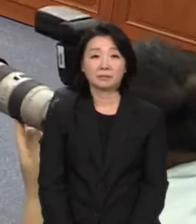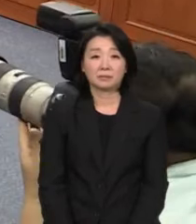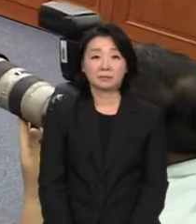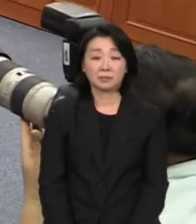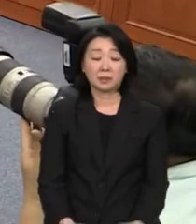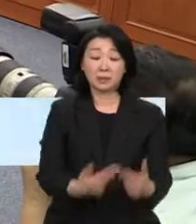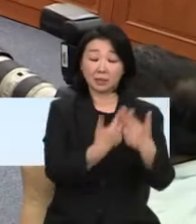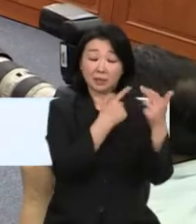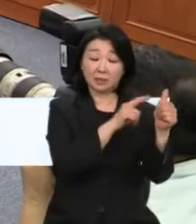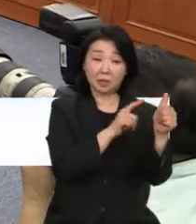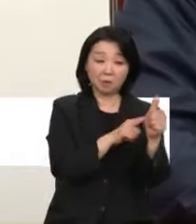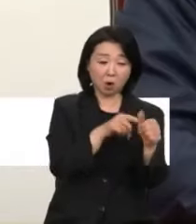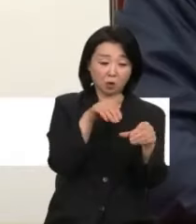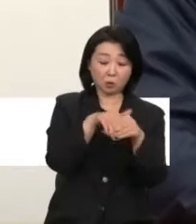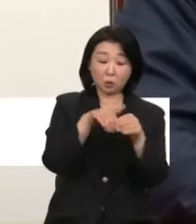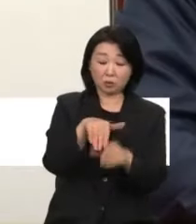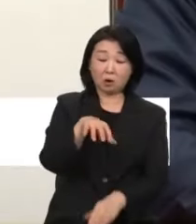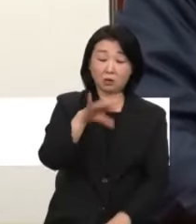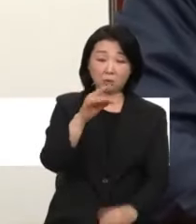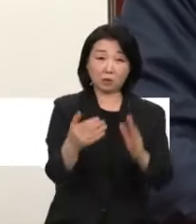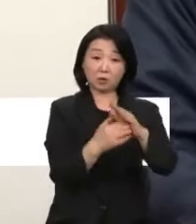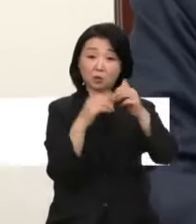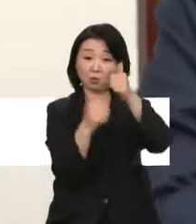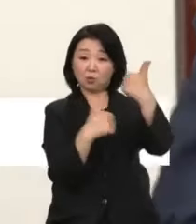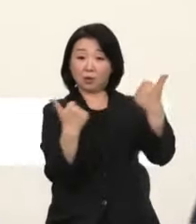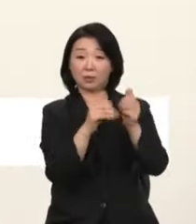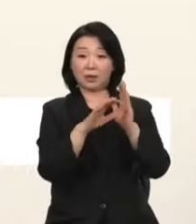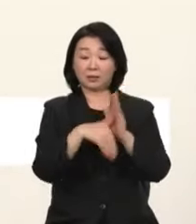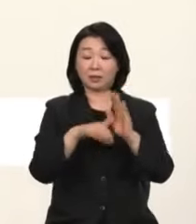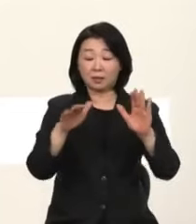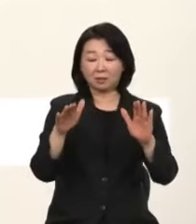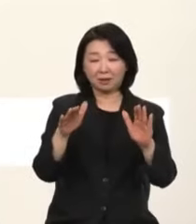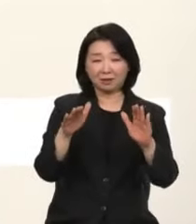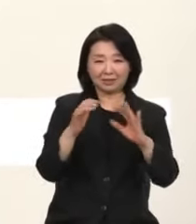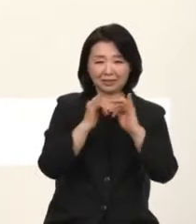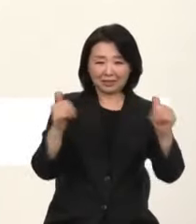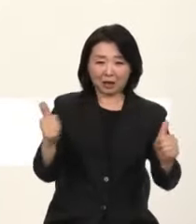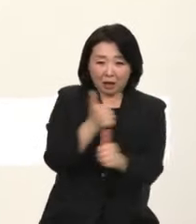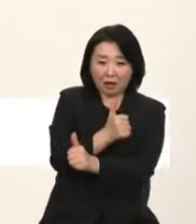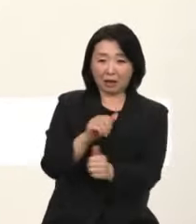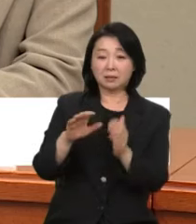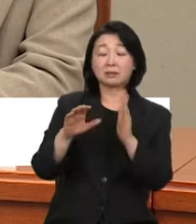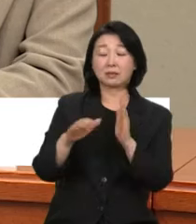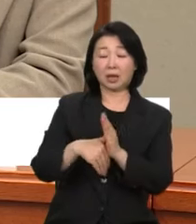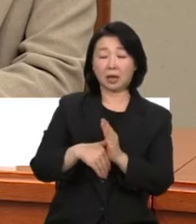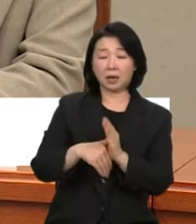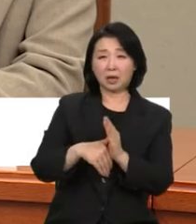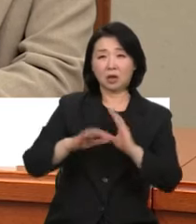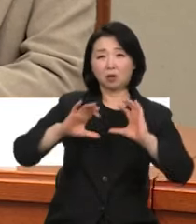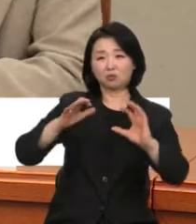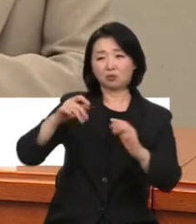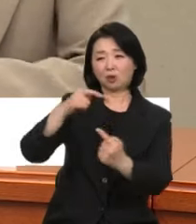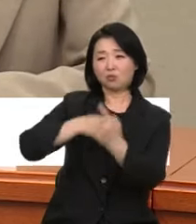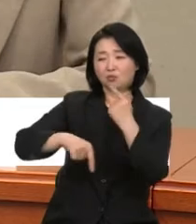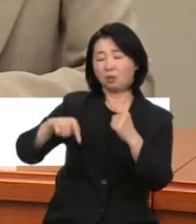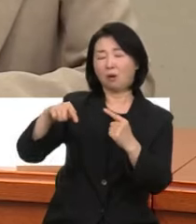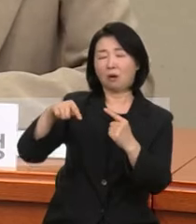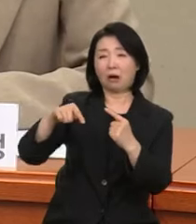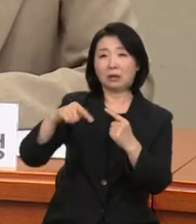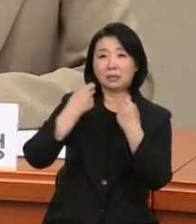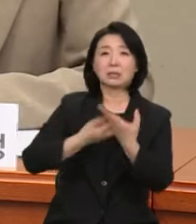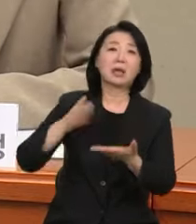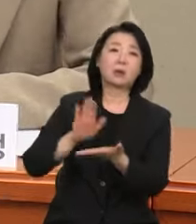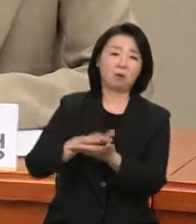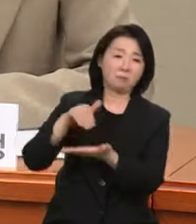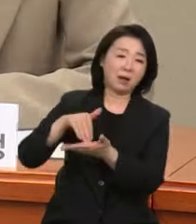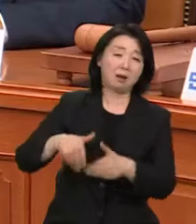이재명 대표는 총선 후 처음 열린 최고위원회의에서 이번 인사 개편이 국정 실패를 반성하는 계기가 돼야 한다고 했습니다.